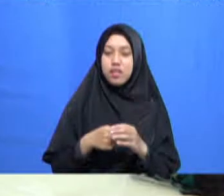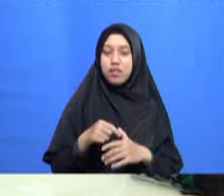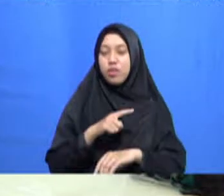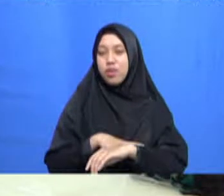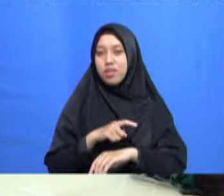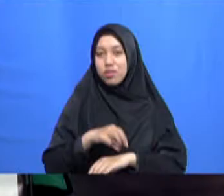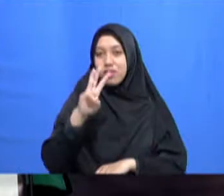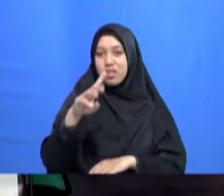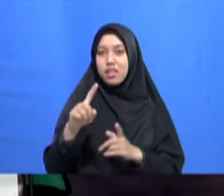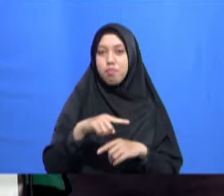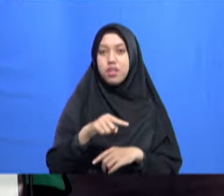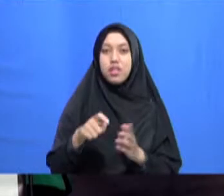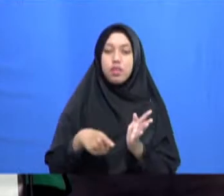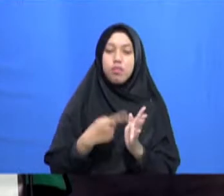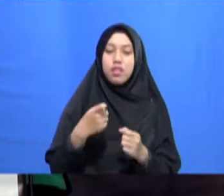dimulai dari sekarang.